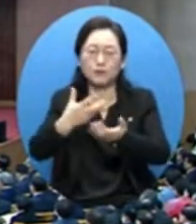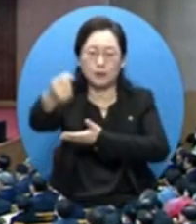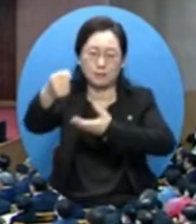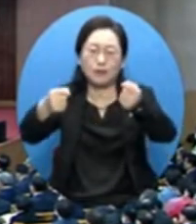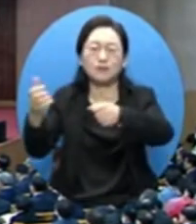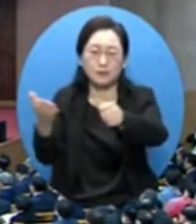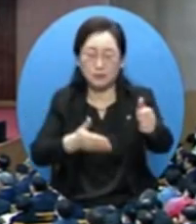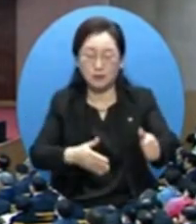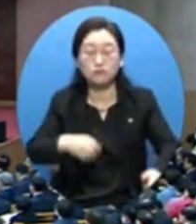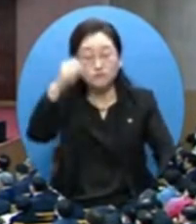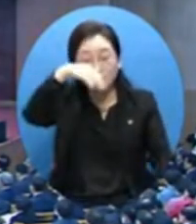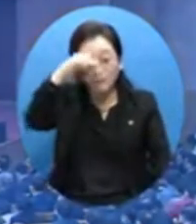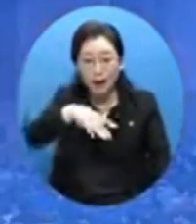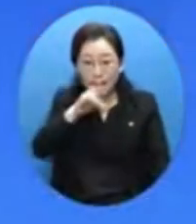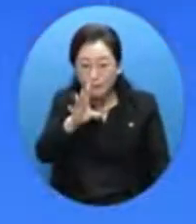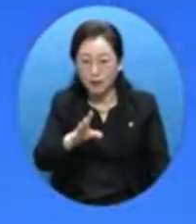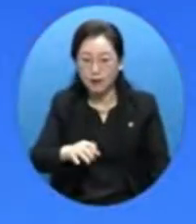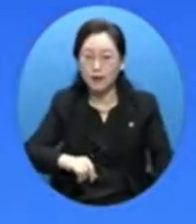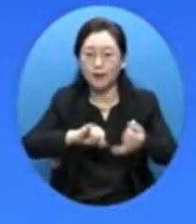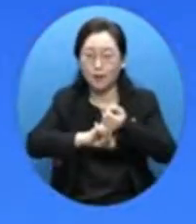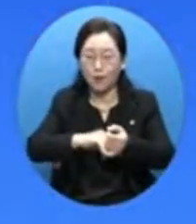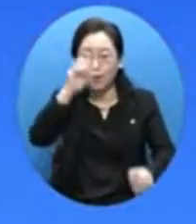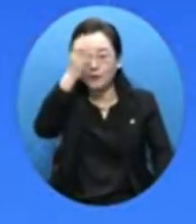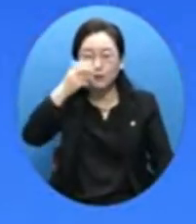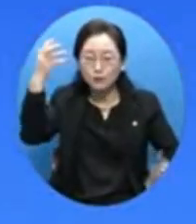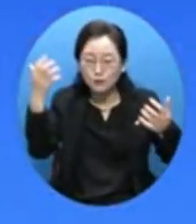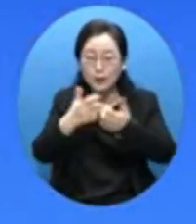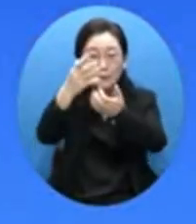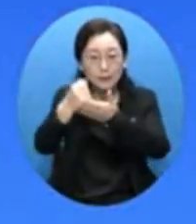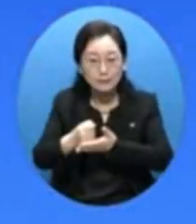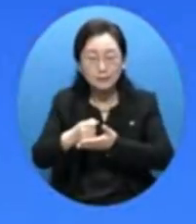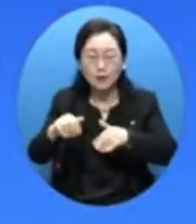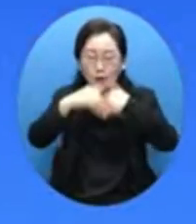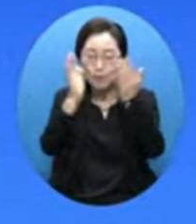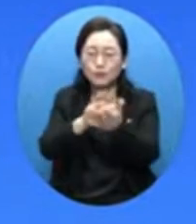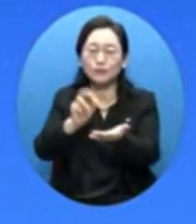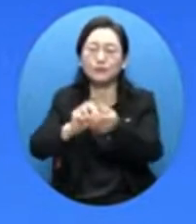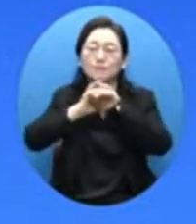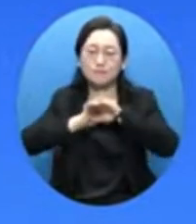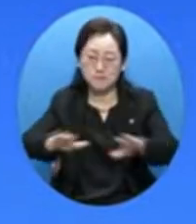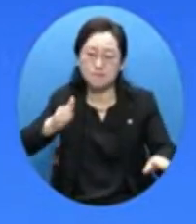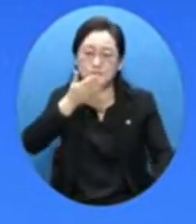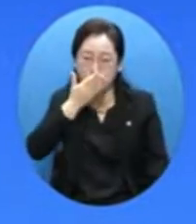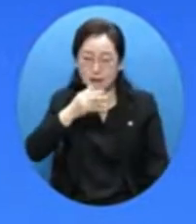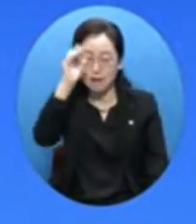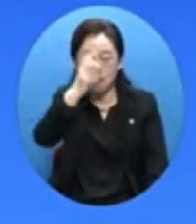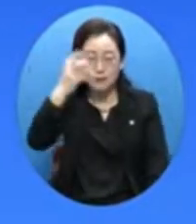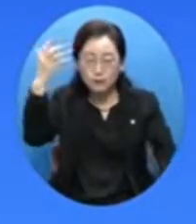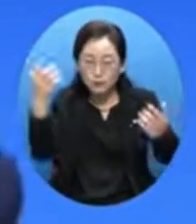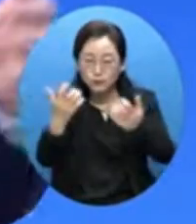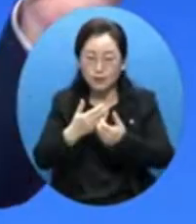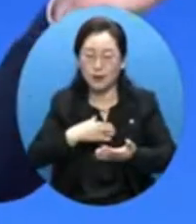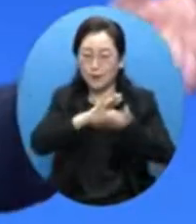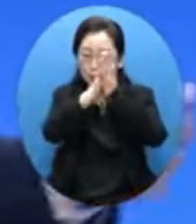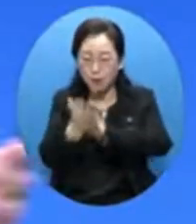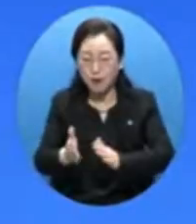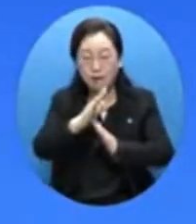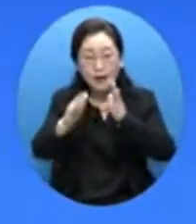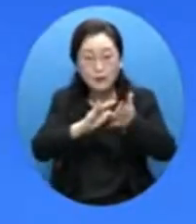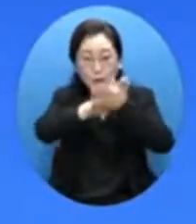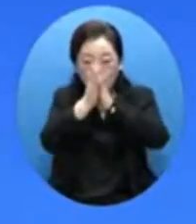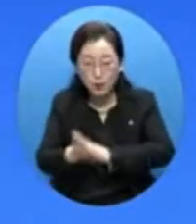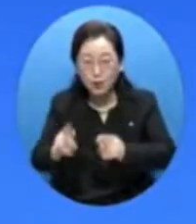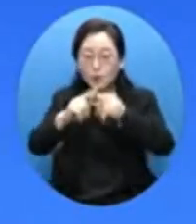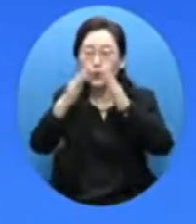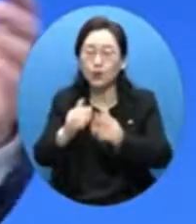되고 안 받아도 되는 것이 아니라 반드시 성령 충만 받을 때 모든 문제 해결되는 것입니다. 성령 충만 받을 때 내가 변화되고 우리 가정이 변화되고